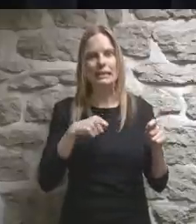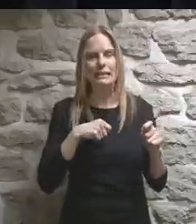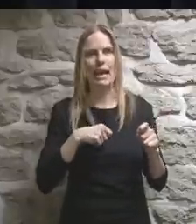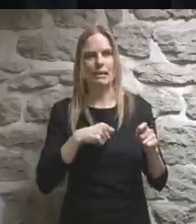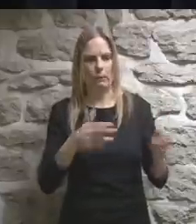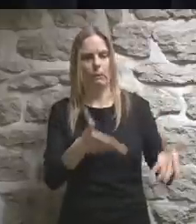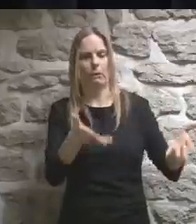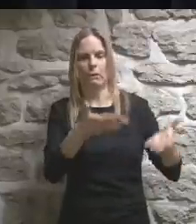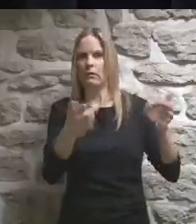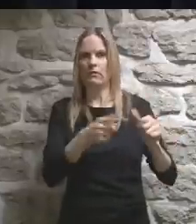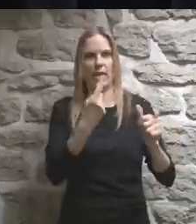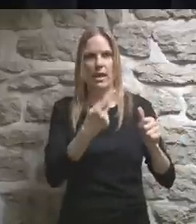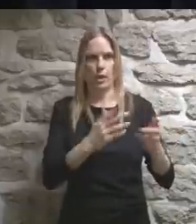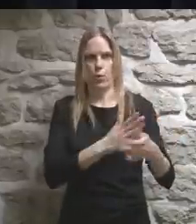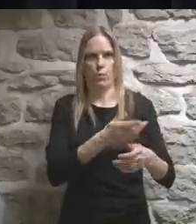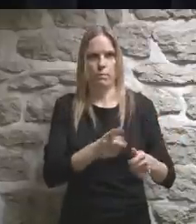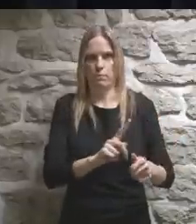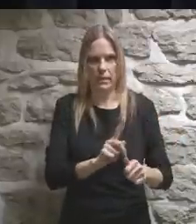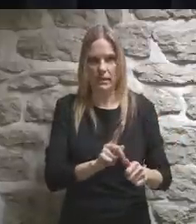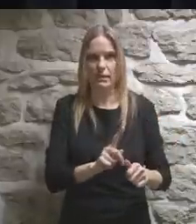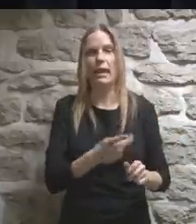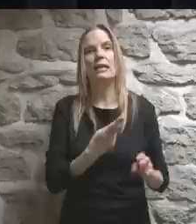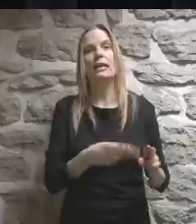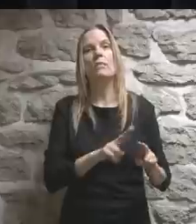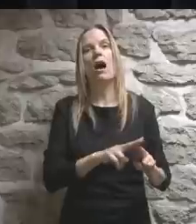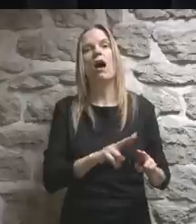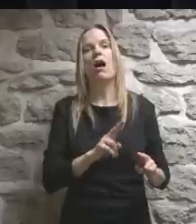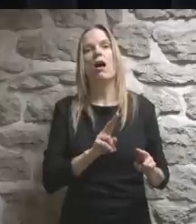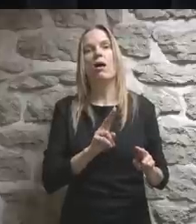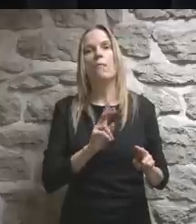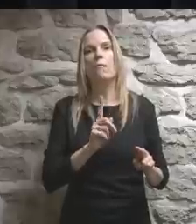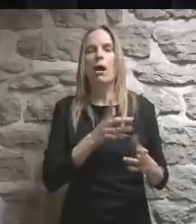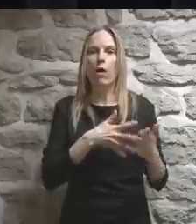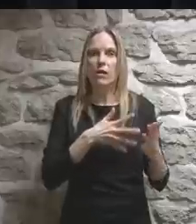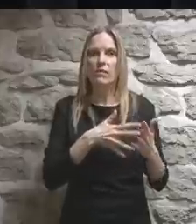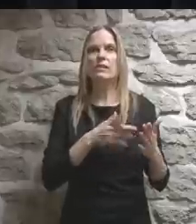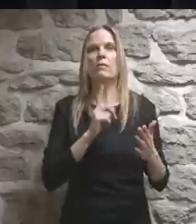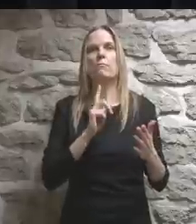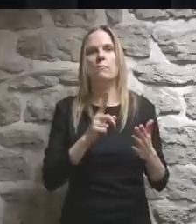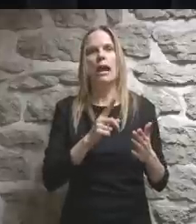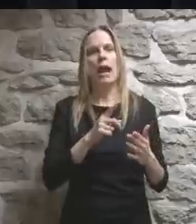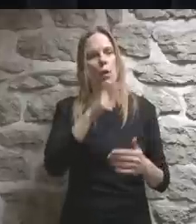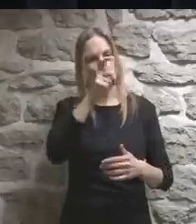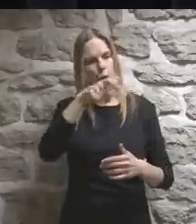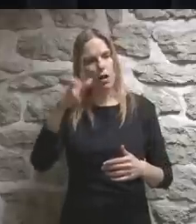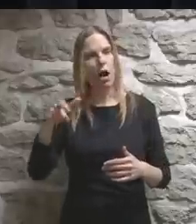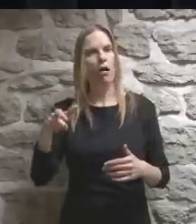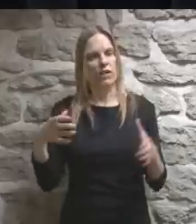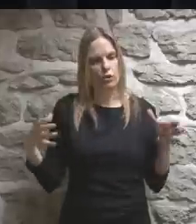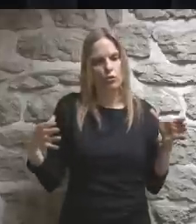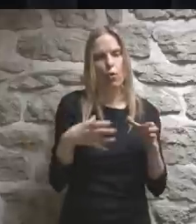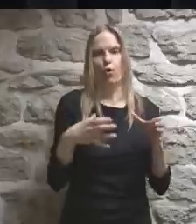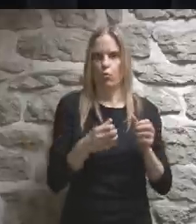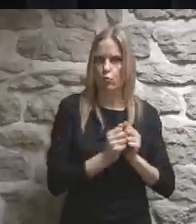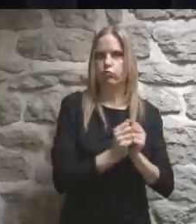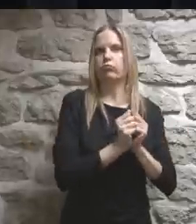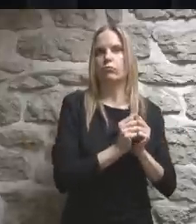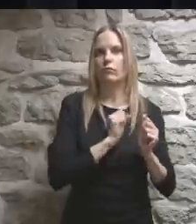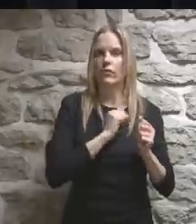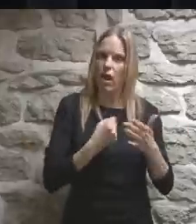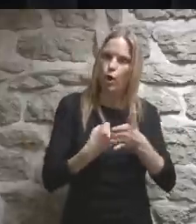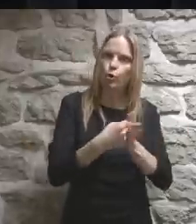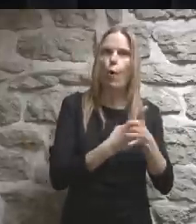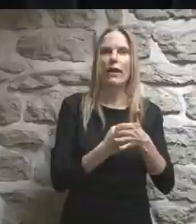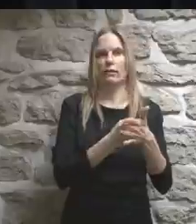võimenda, arvestades seda, et meil on väga vaja hoida rahvana kokku, olla üksteisele toeks ja